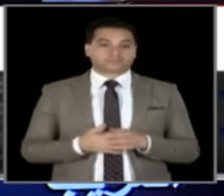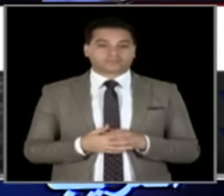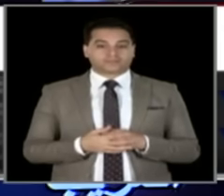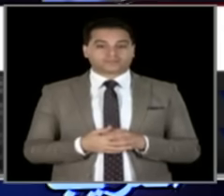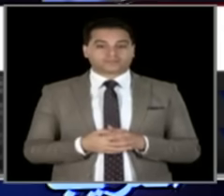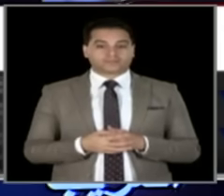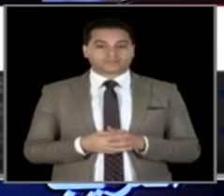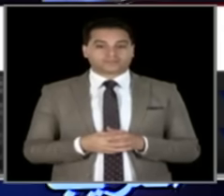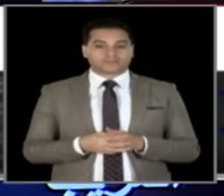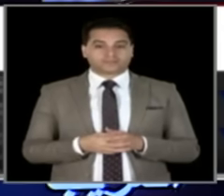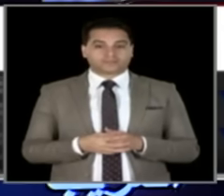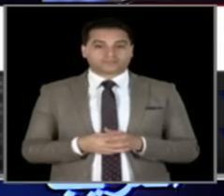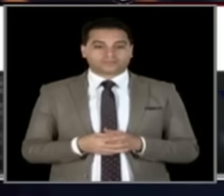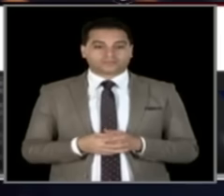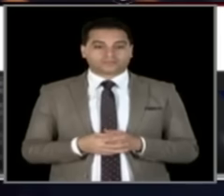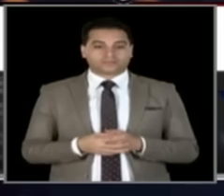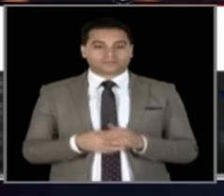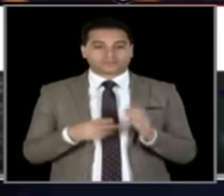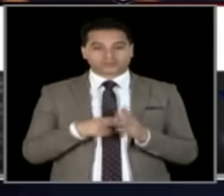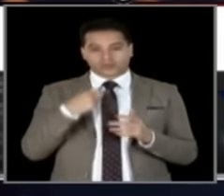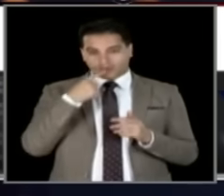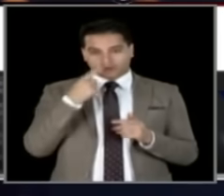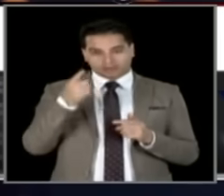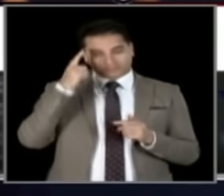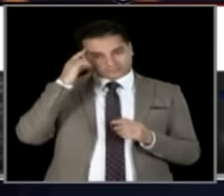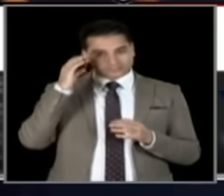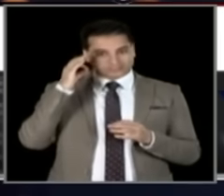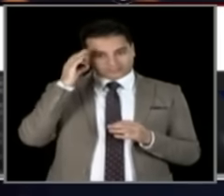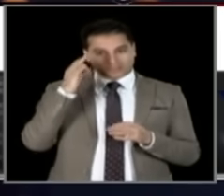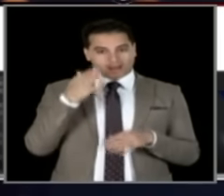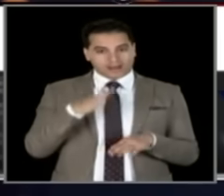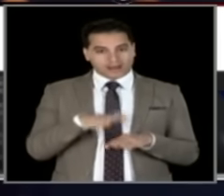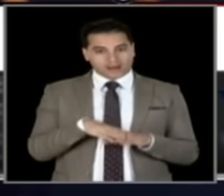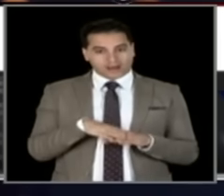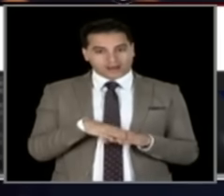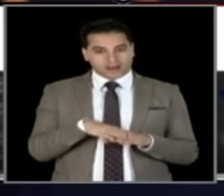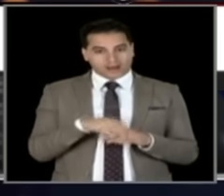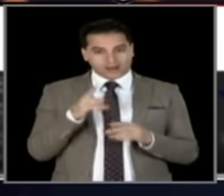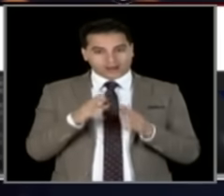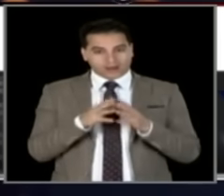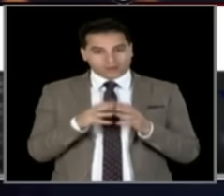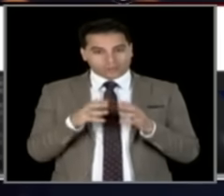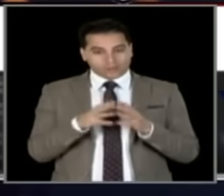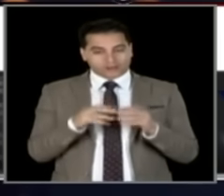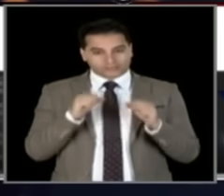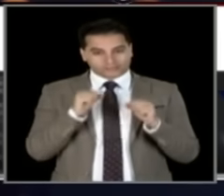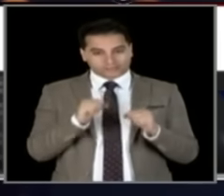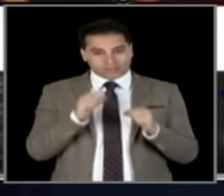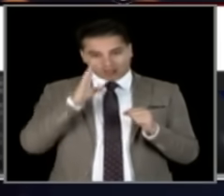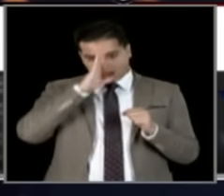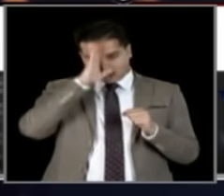سوريا دي كانت إجابتنا التانية، فأنا أقولها. يعني بذمتك أوضاع